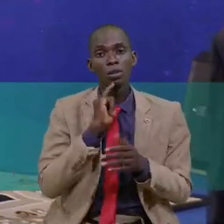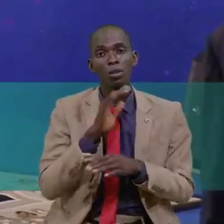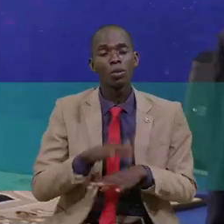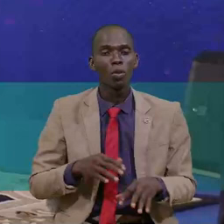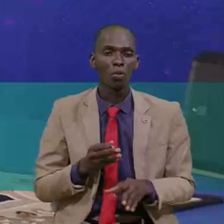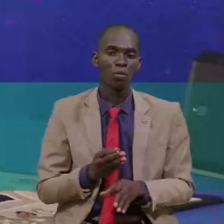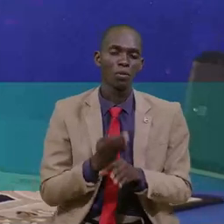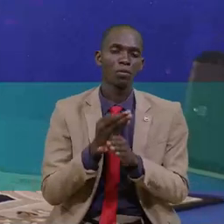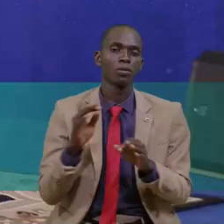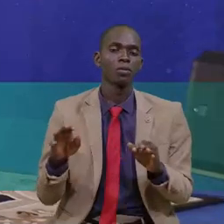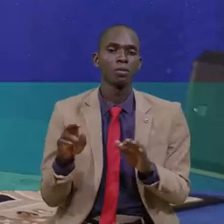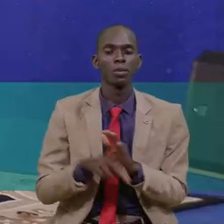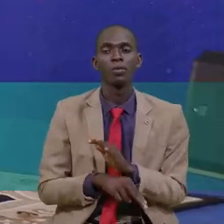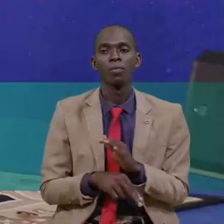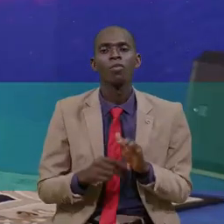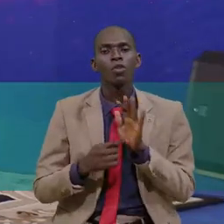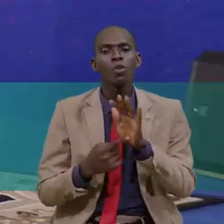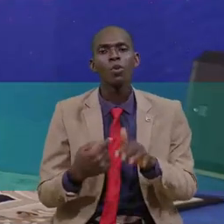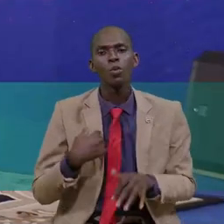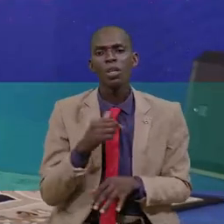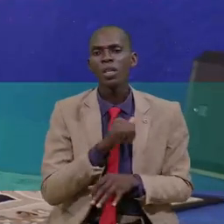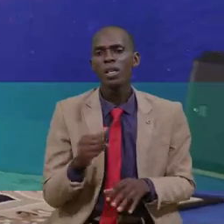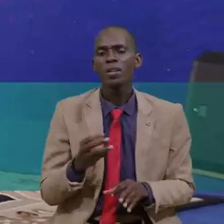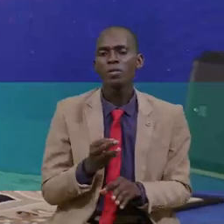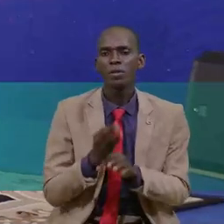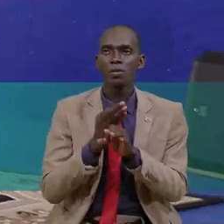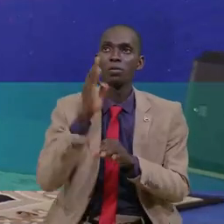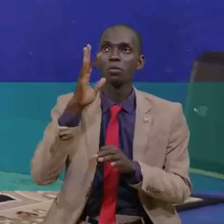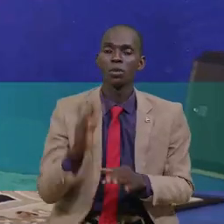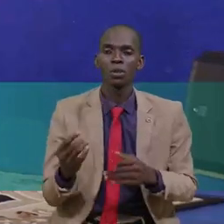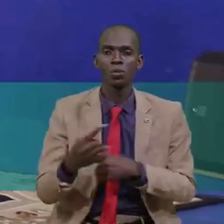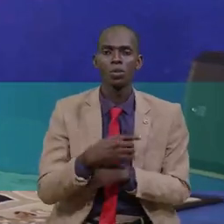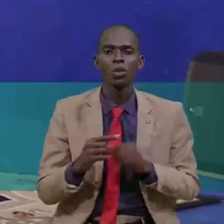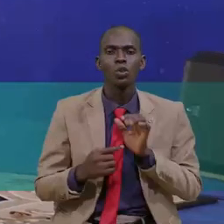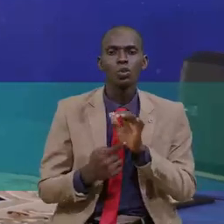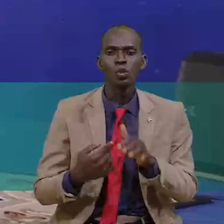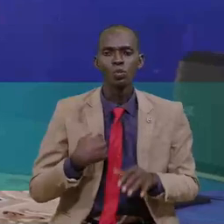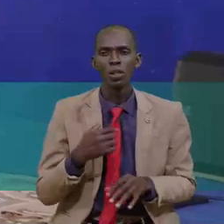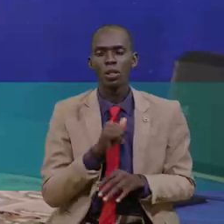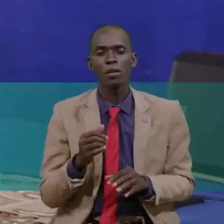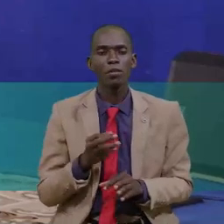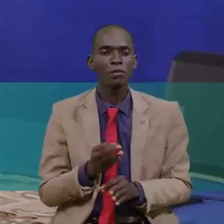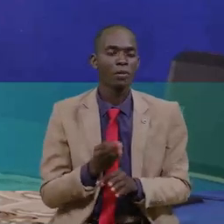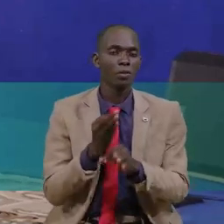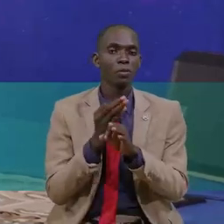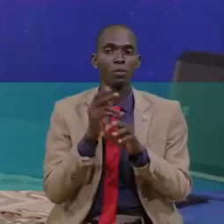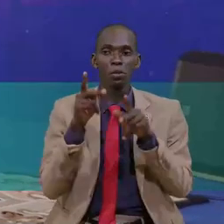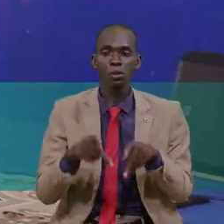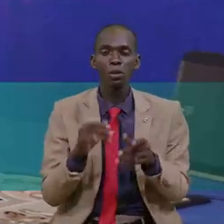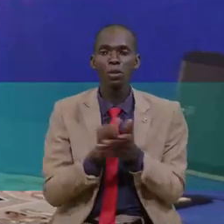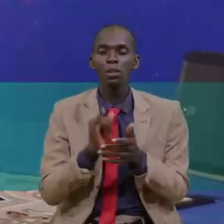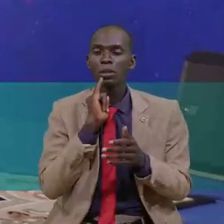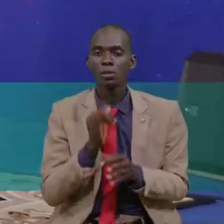c'est qui un chrétien fidèle aujourd'hui? Montrez-moi un ministre fidèle aujourd'hui. Montrez-moi qui est fidèle aux vœux